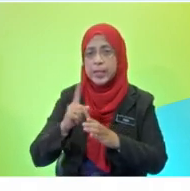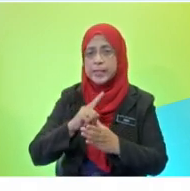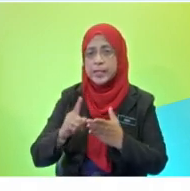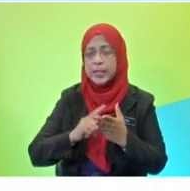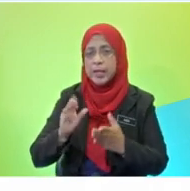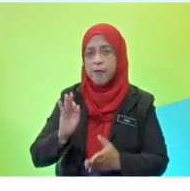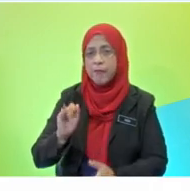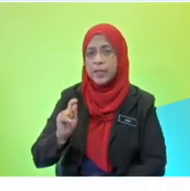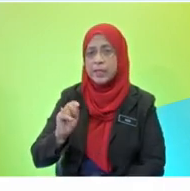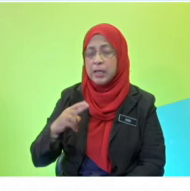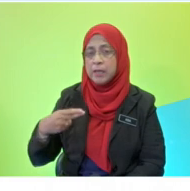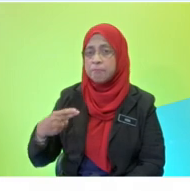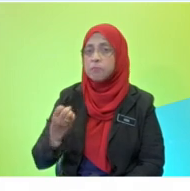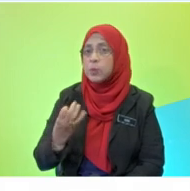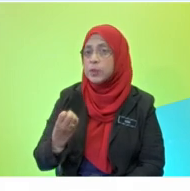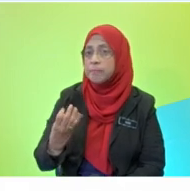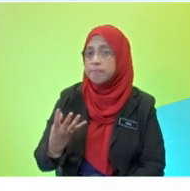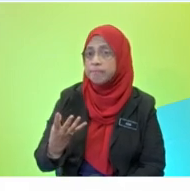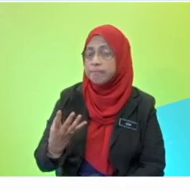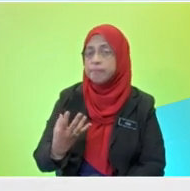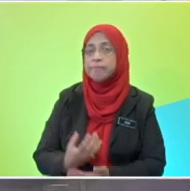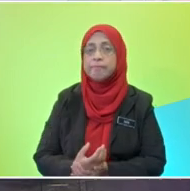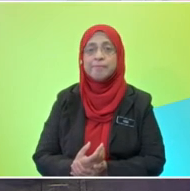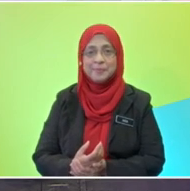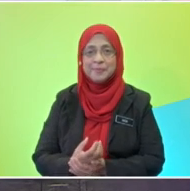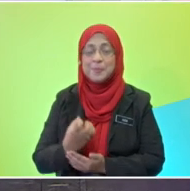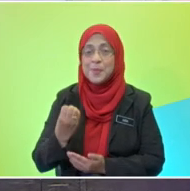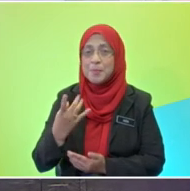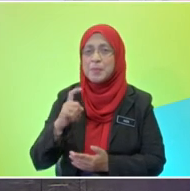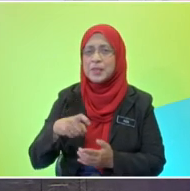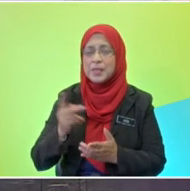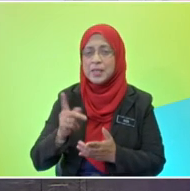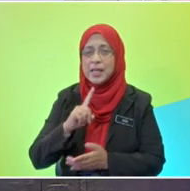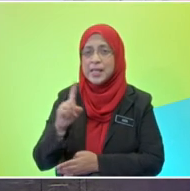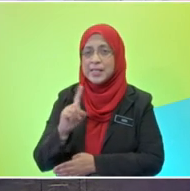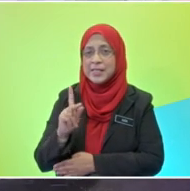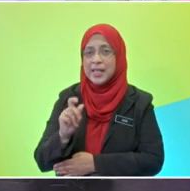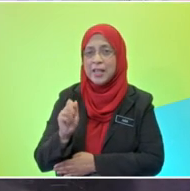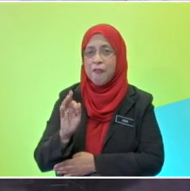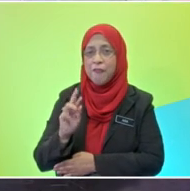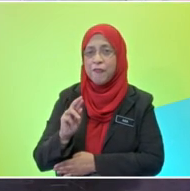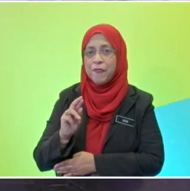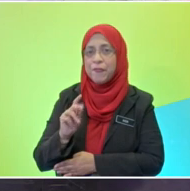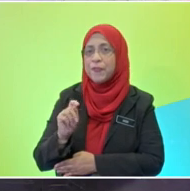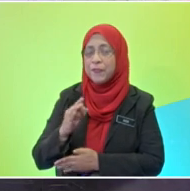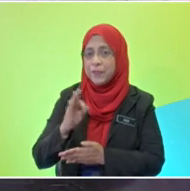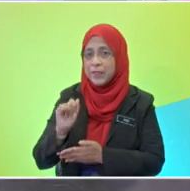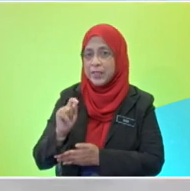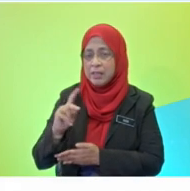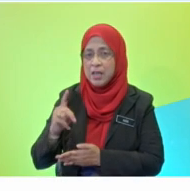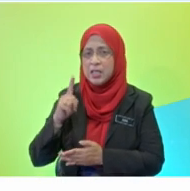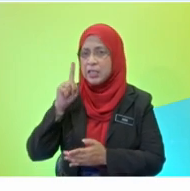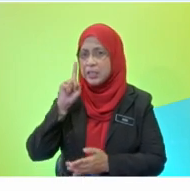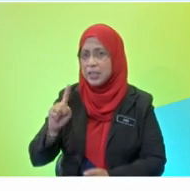kadal zakat fitrah Hah saya bisa tahu kan Iya keadaan zakat fitrah ialah satu Gantang Baghdad